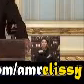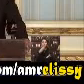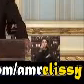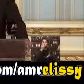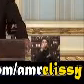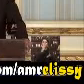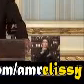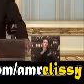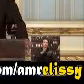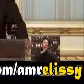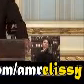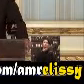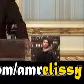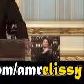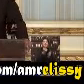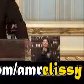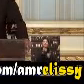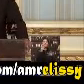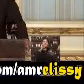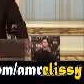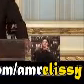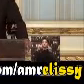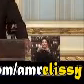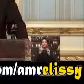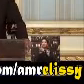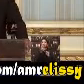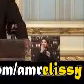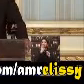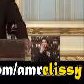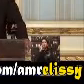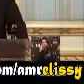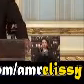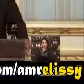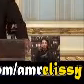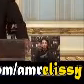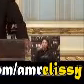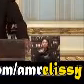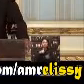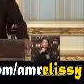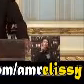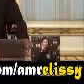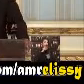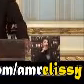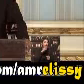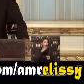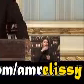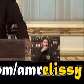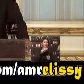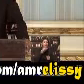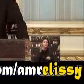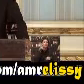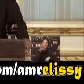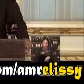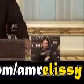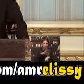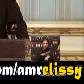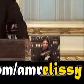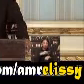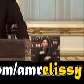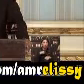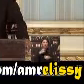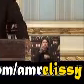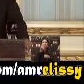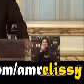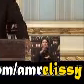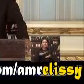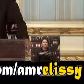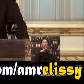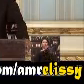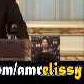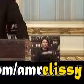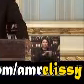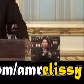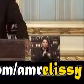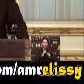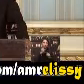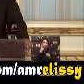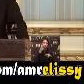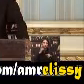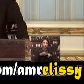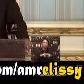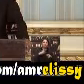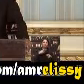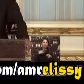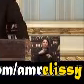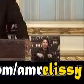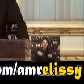بنك الشفا ان الاب العيان او الام العيانه نبعت لهم الدواء بتاعهم اللي يغطيهم طول الشهر، فدفعت